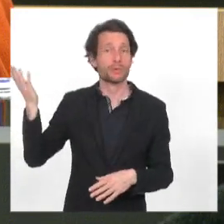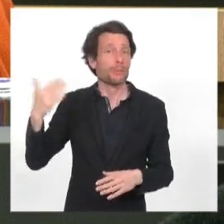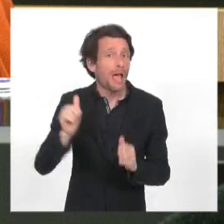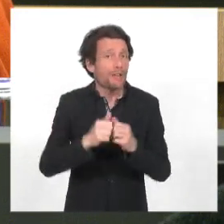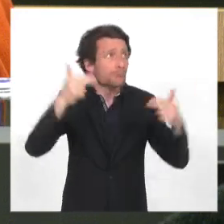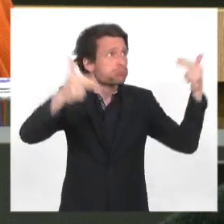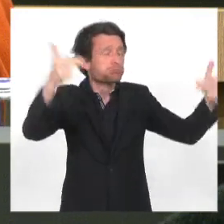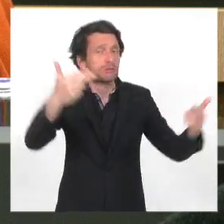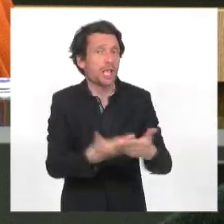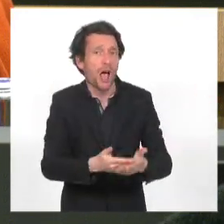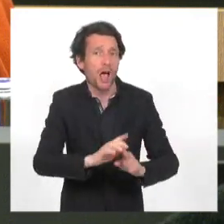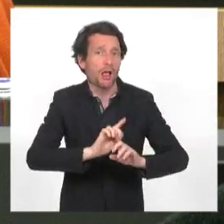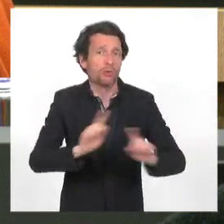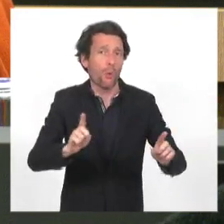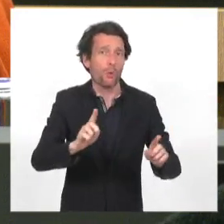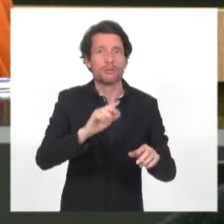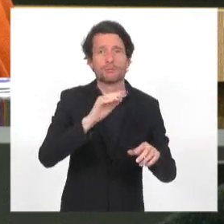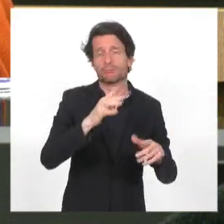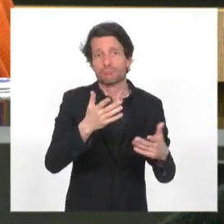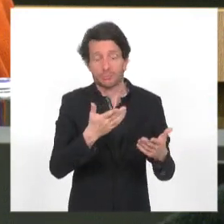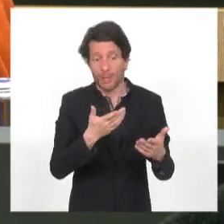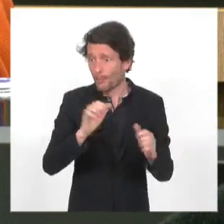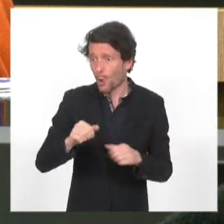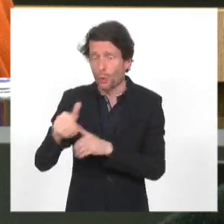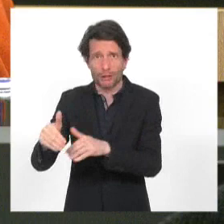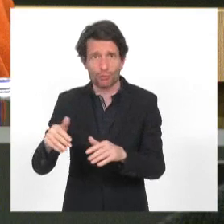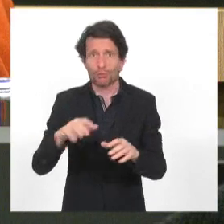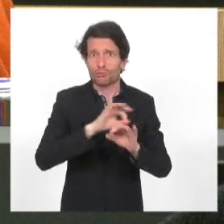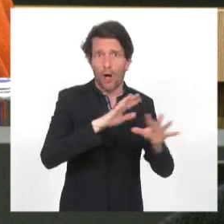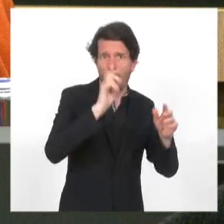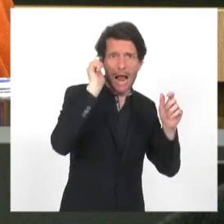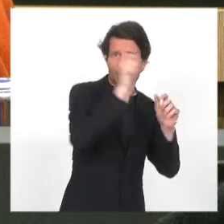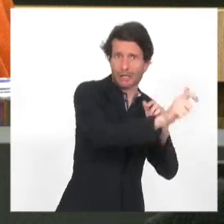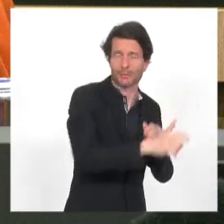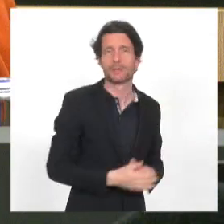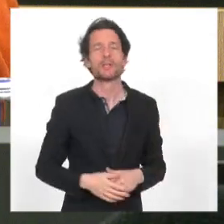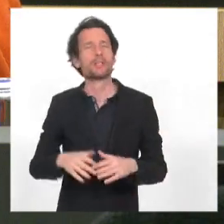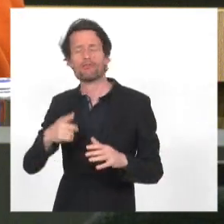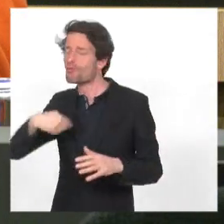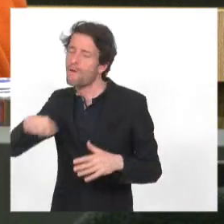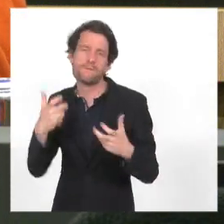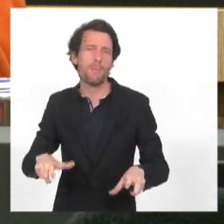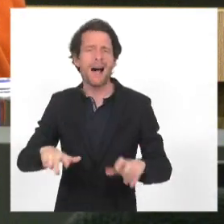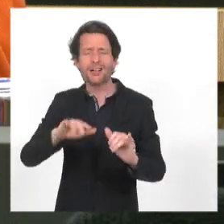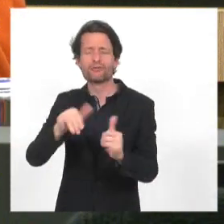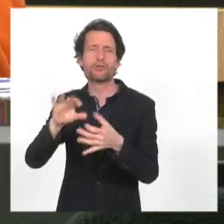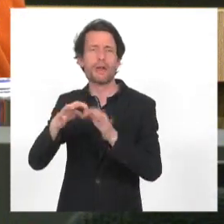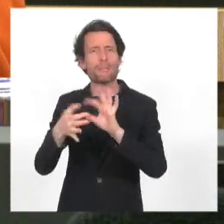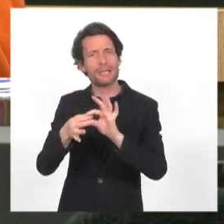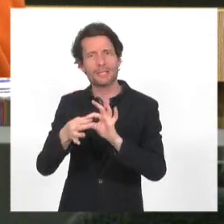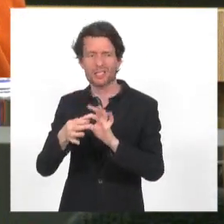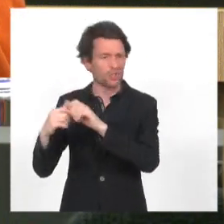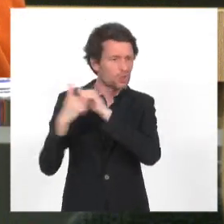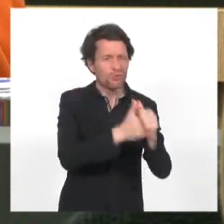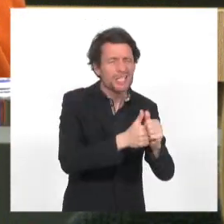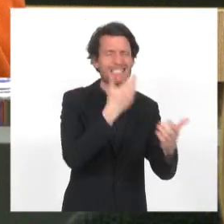ces technologies. Elle peut continuer à le faire. Nous refusons que l'accueil des JO soit conditionné à la mise en place de ce dispositif.